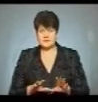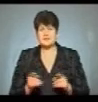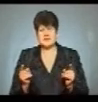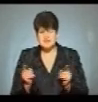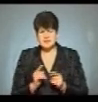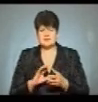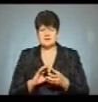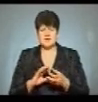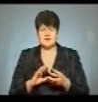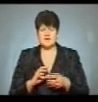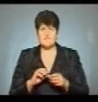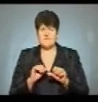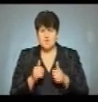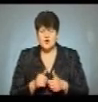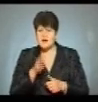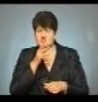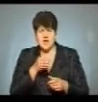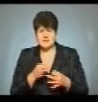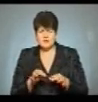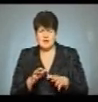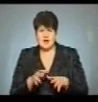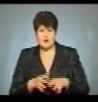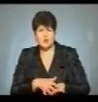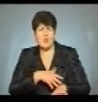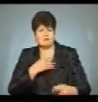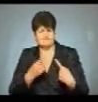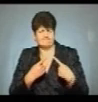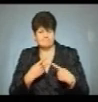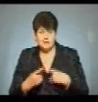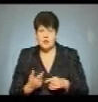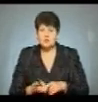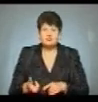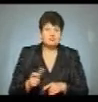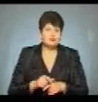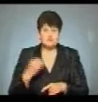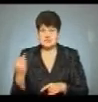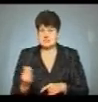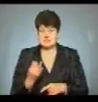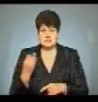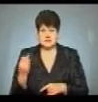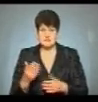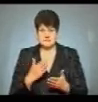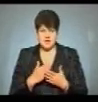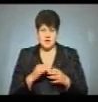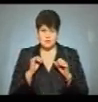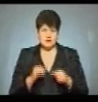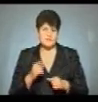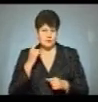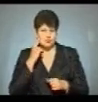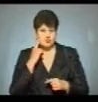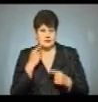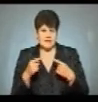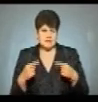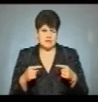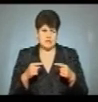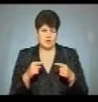формат, час не дозволяє вести велику дискусію, але дуже цікаво, інформативно, є можливість почути різні точки